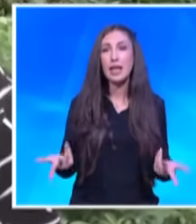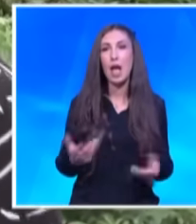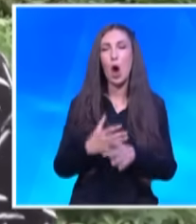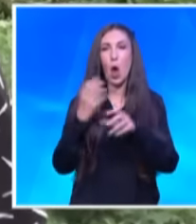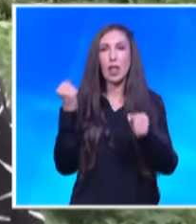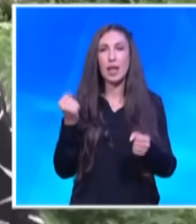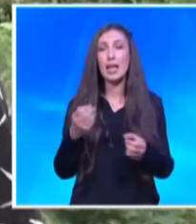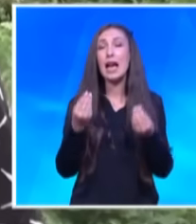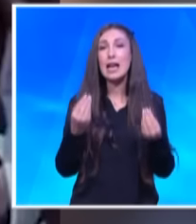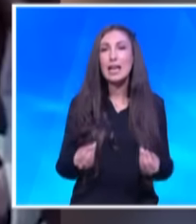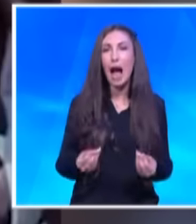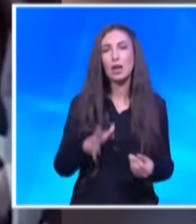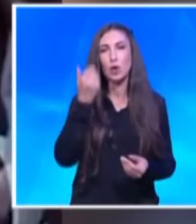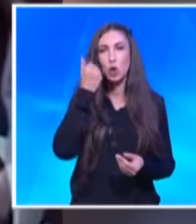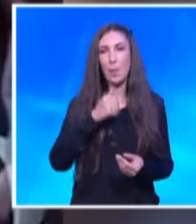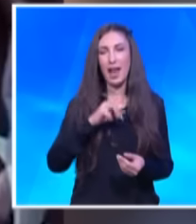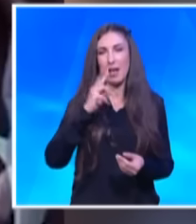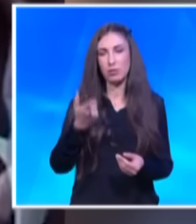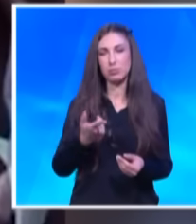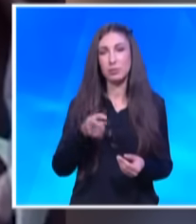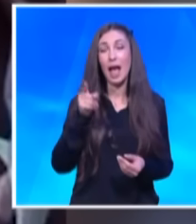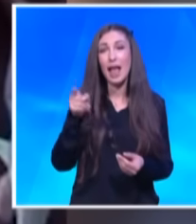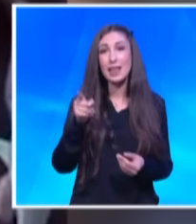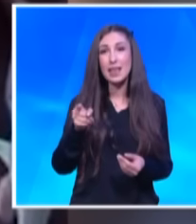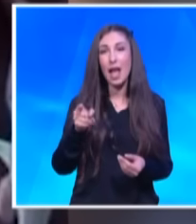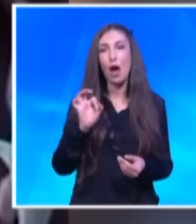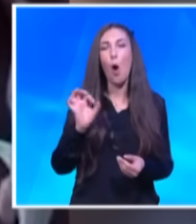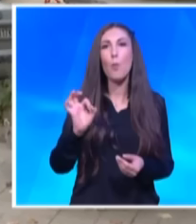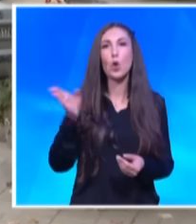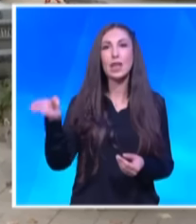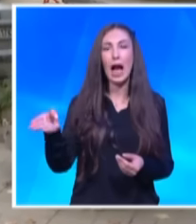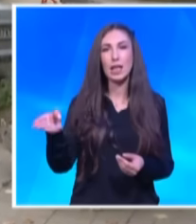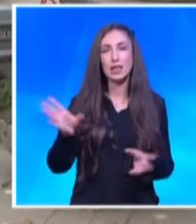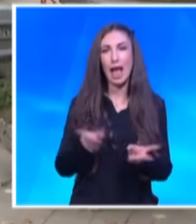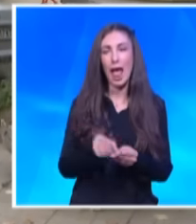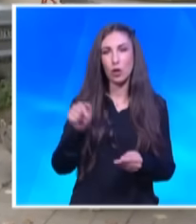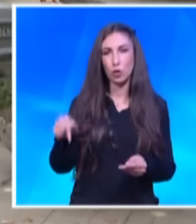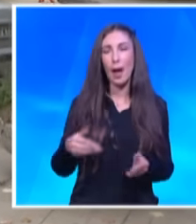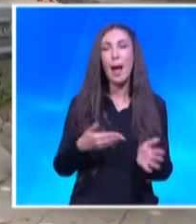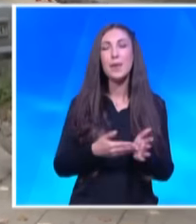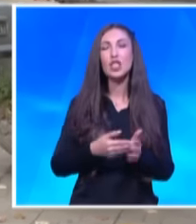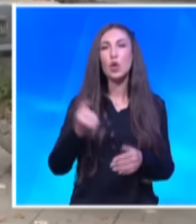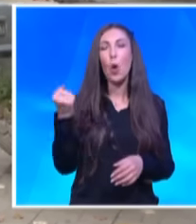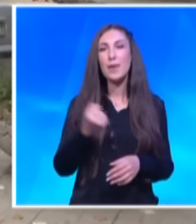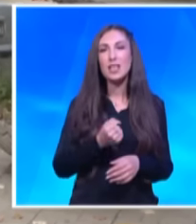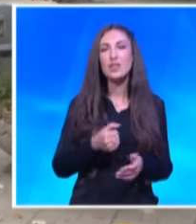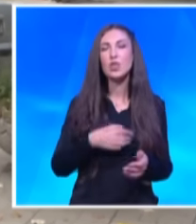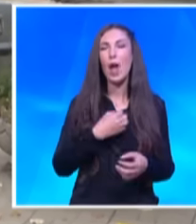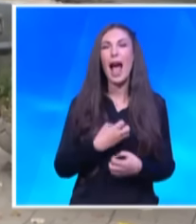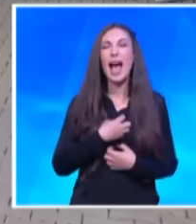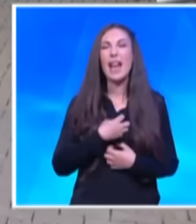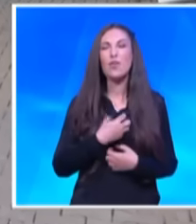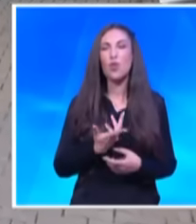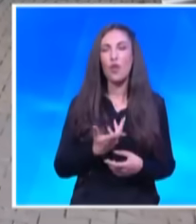Холандия. Как си, Микаело? Добре. А пък тя в Омуртаг при него. Причината за убийството вероятно е ревност,